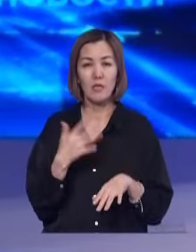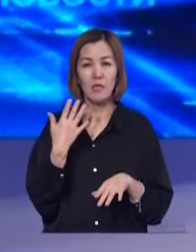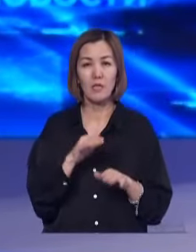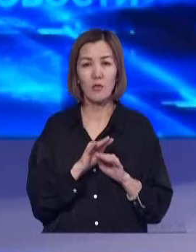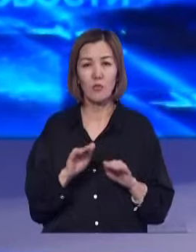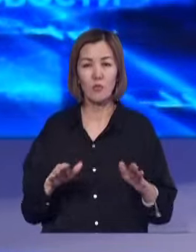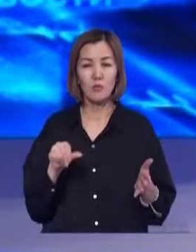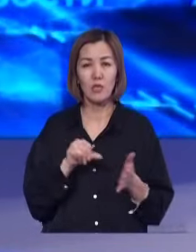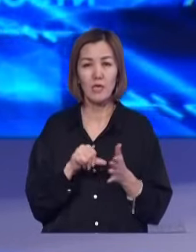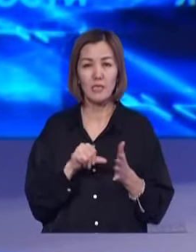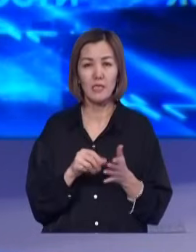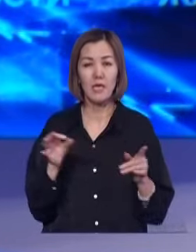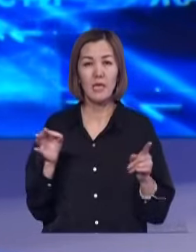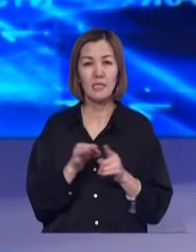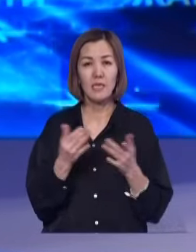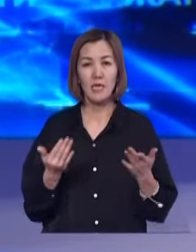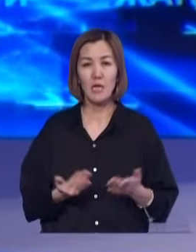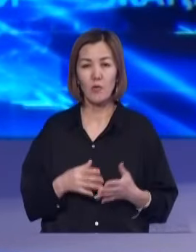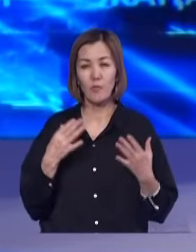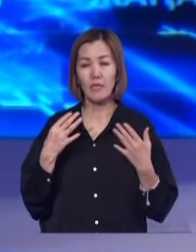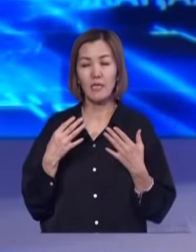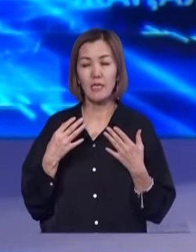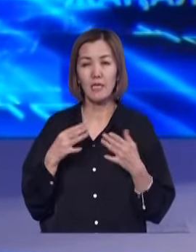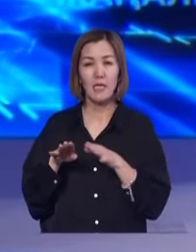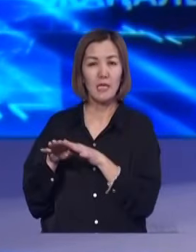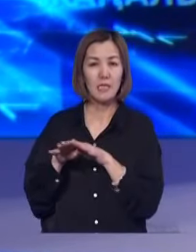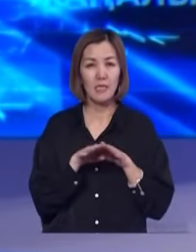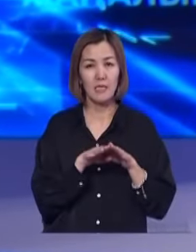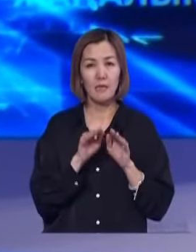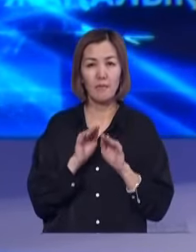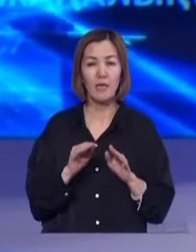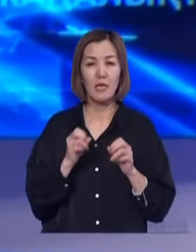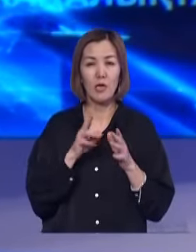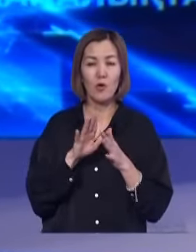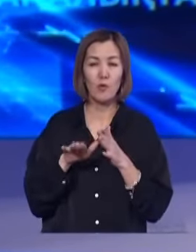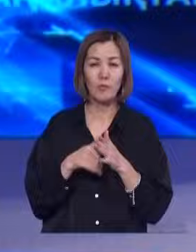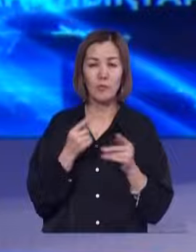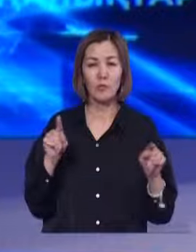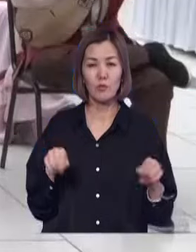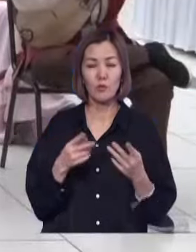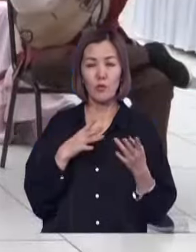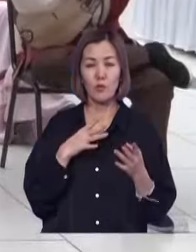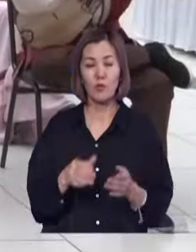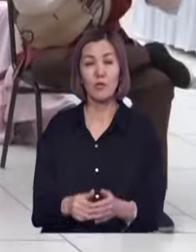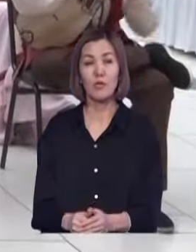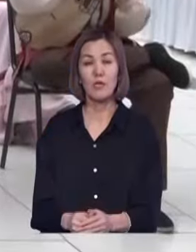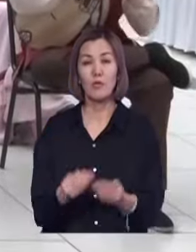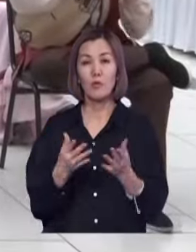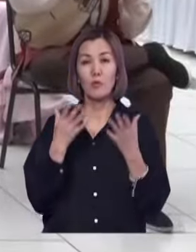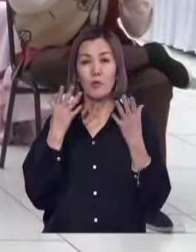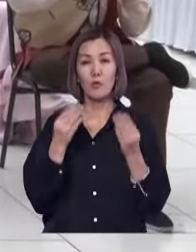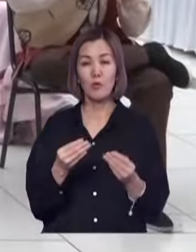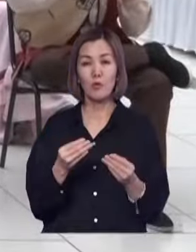оқушы қатысты. Мұндағы мақсат әлеуметтік теңсіздіктің алдын алып, балалар үшін қауіпсіз орта құру. Бүгінде